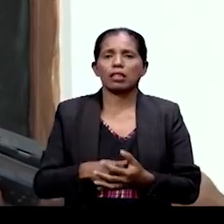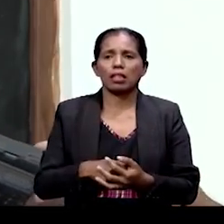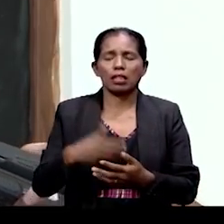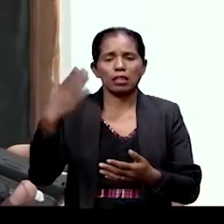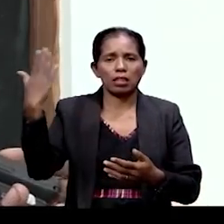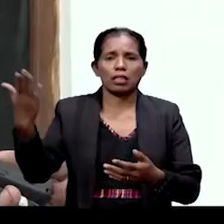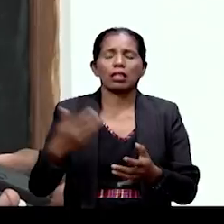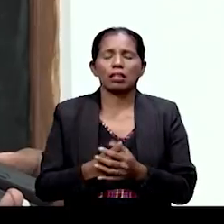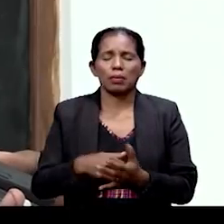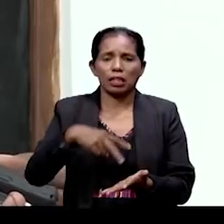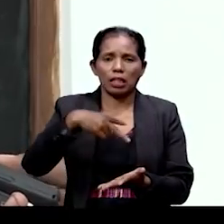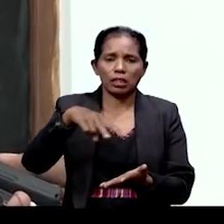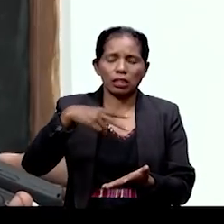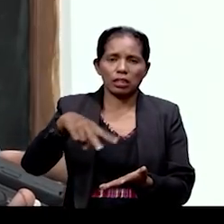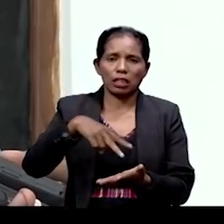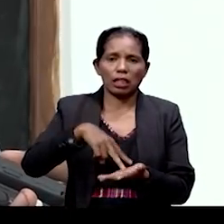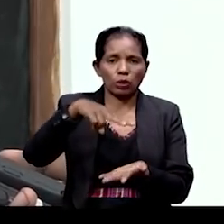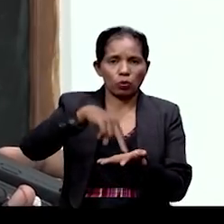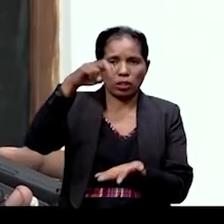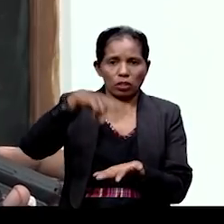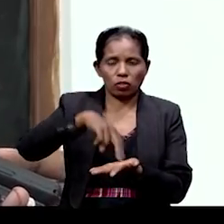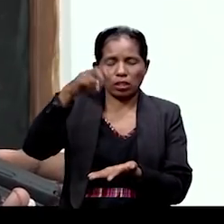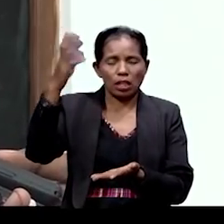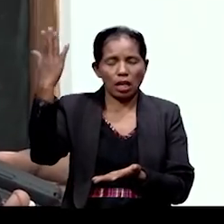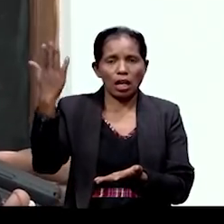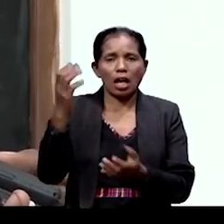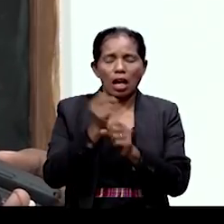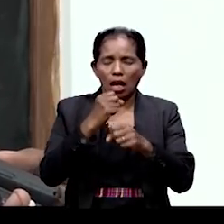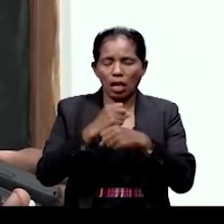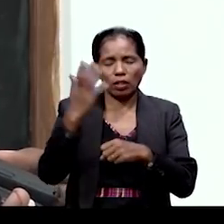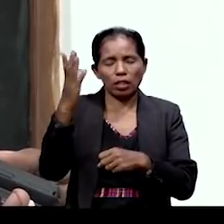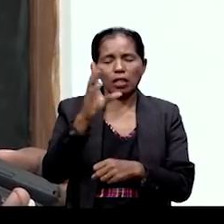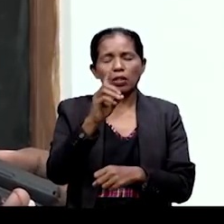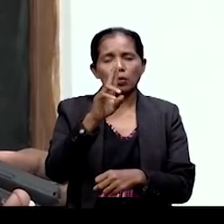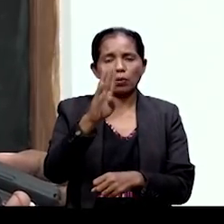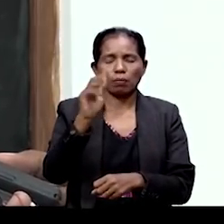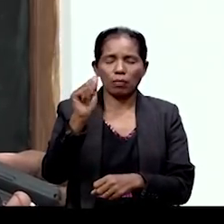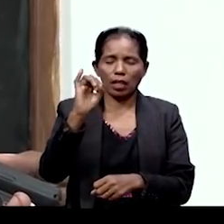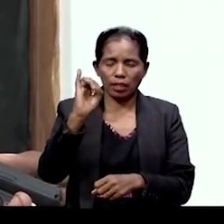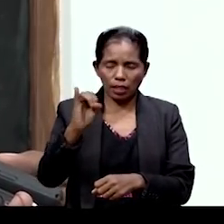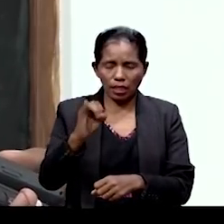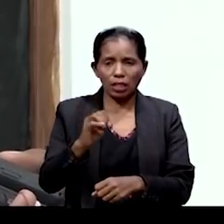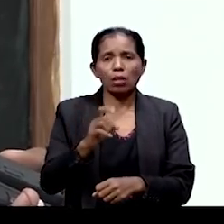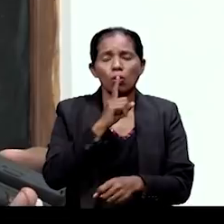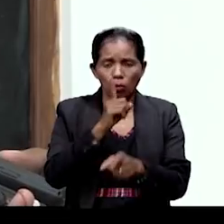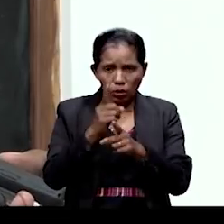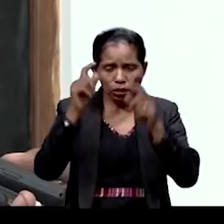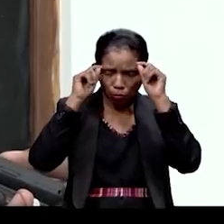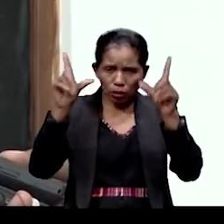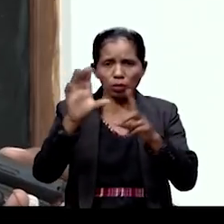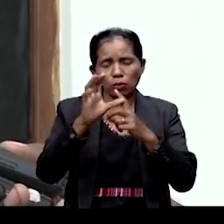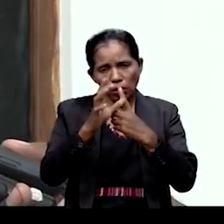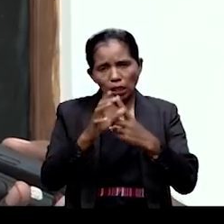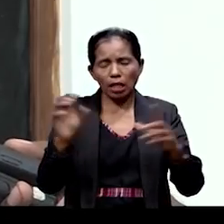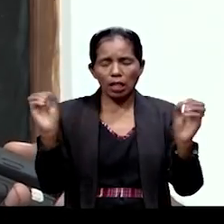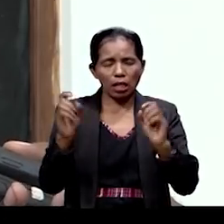ka haksoit ka biru ida halo ya Dubai ne Timornian kala. Sela Timornian tenki prosesa sira. Sira